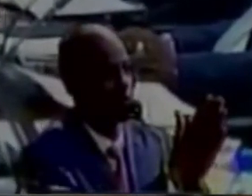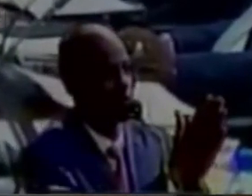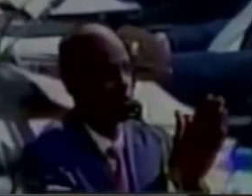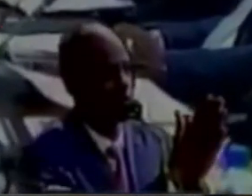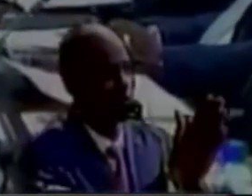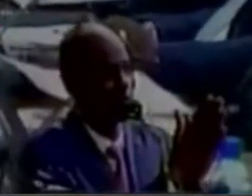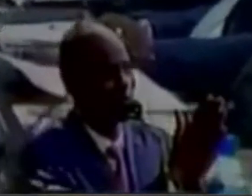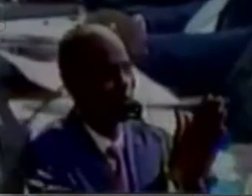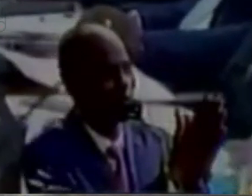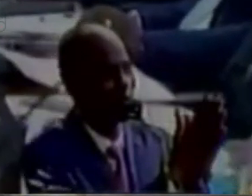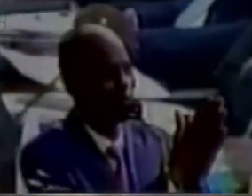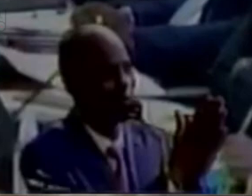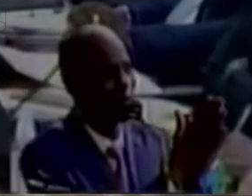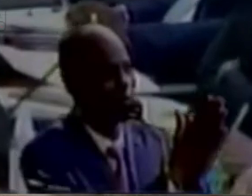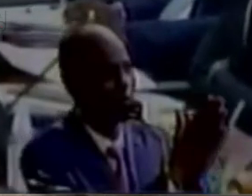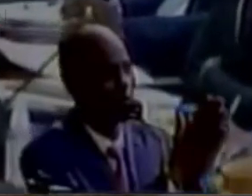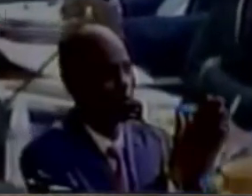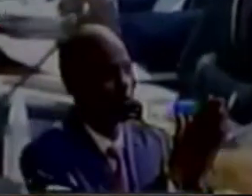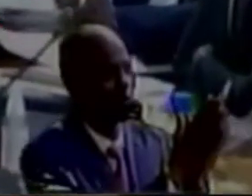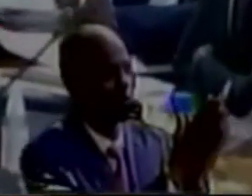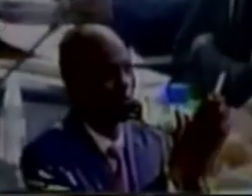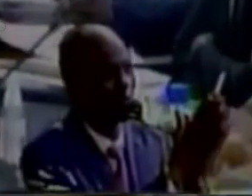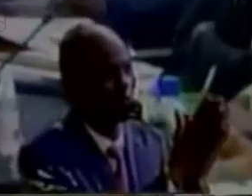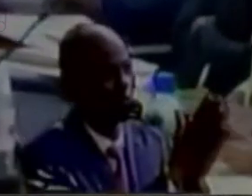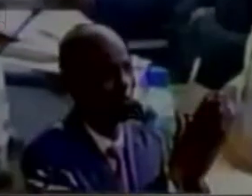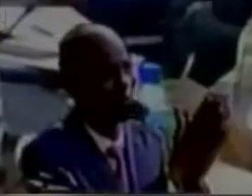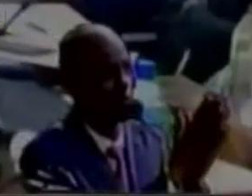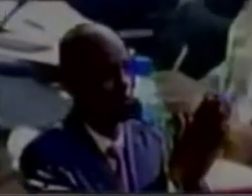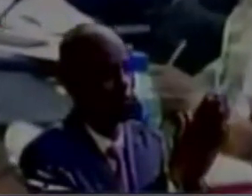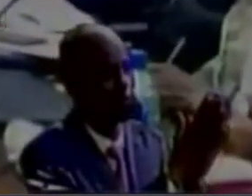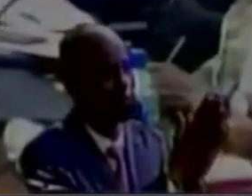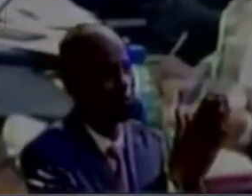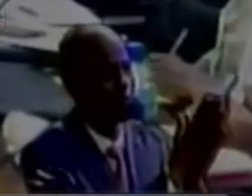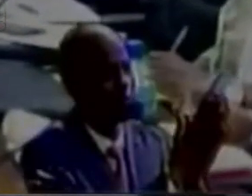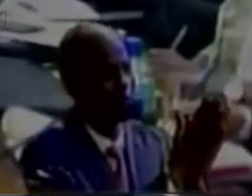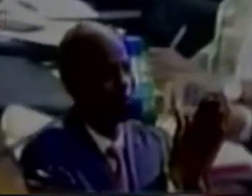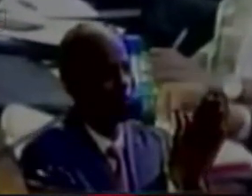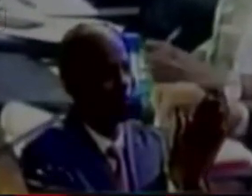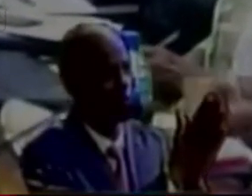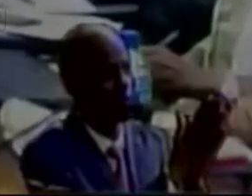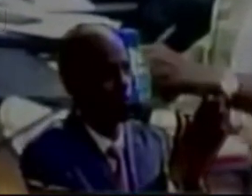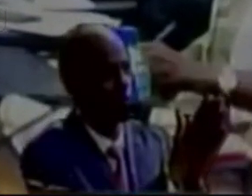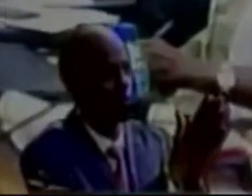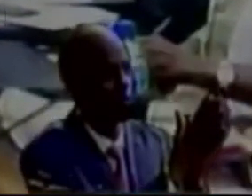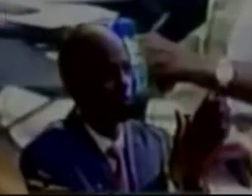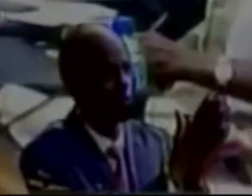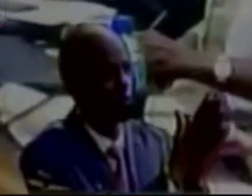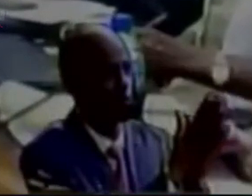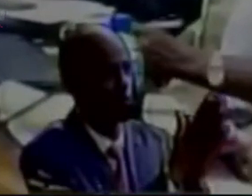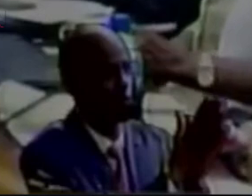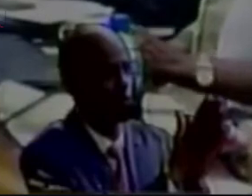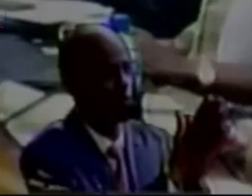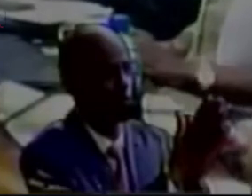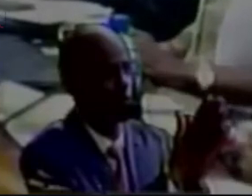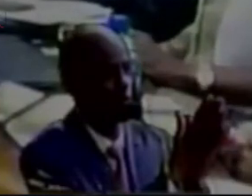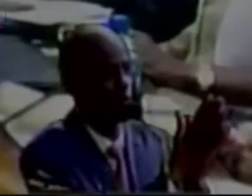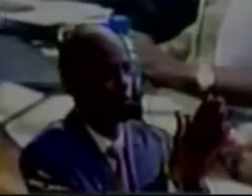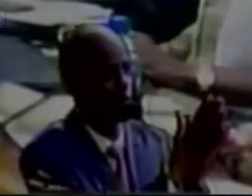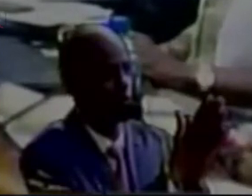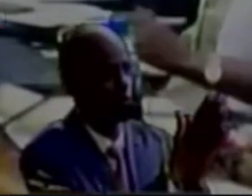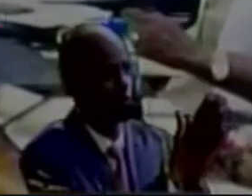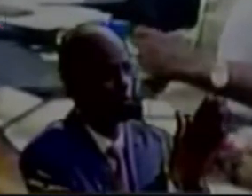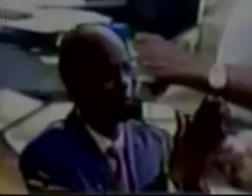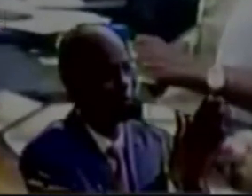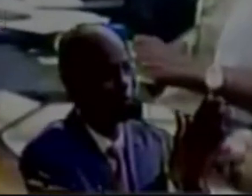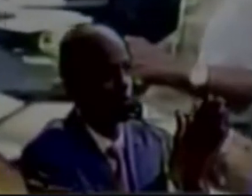l'on puisse intervenir, dans lesquels nous avons des projets, dans lesquels nous pouvons déployer des financements, je pense au transport, je pense au